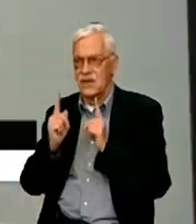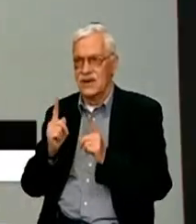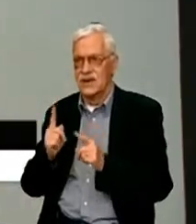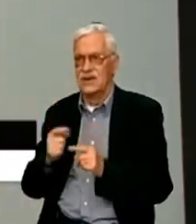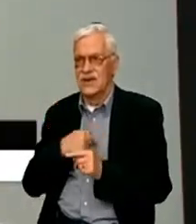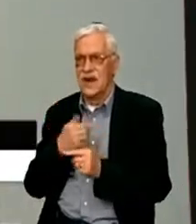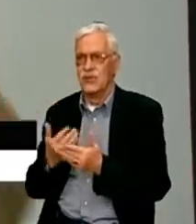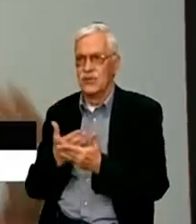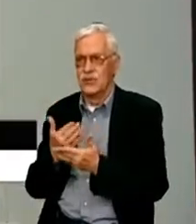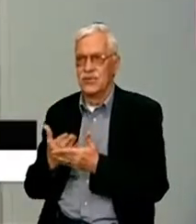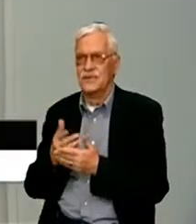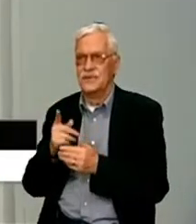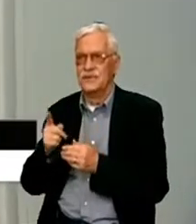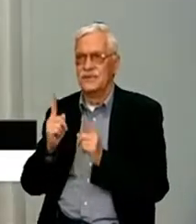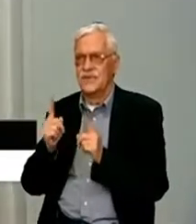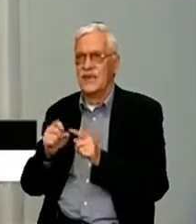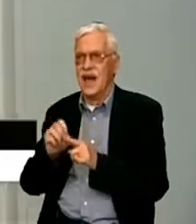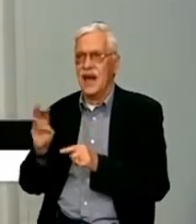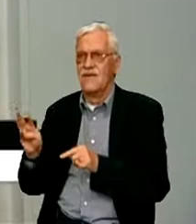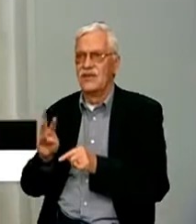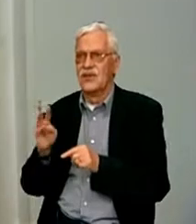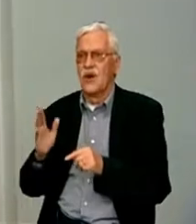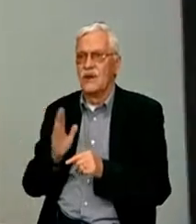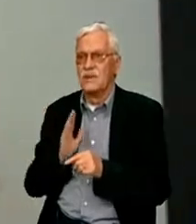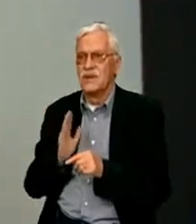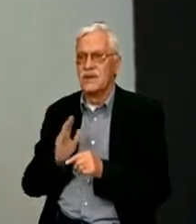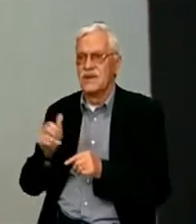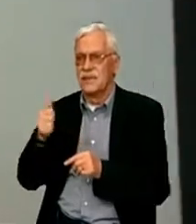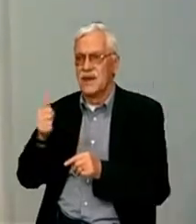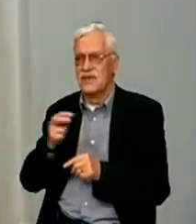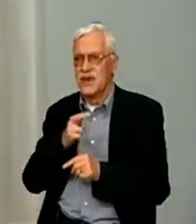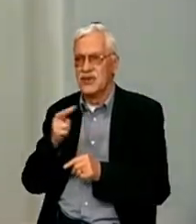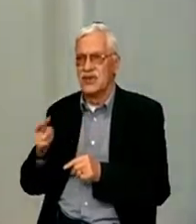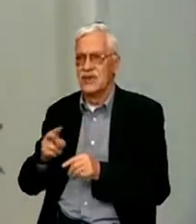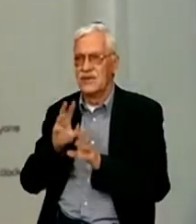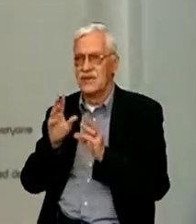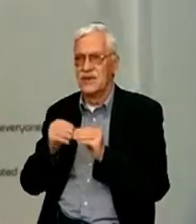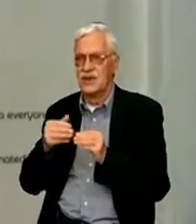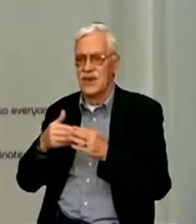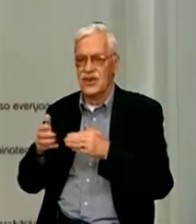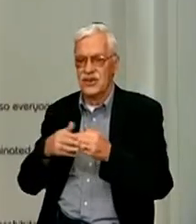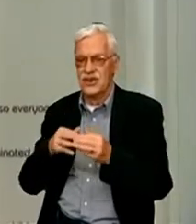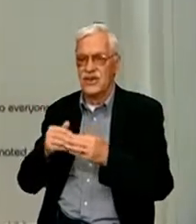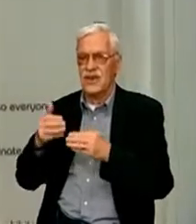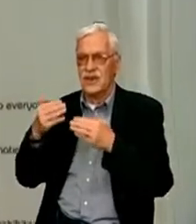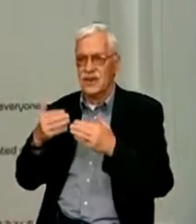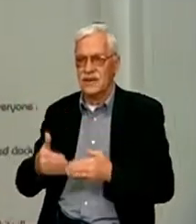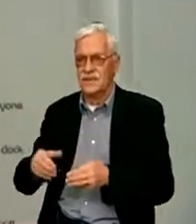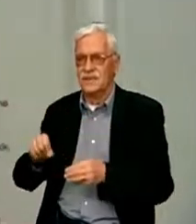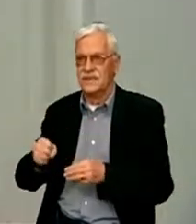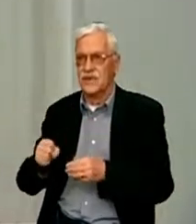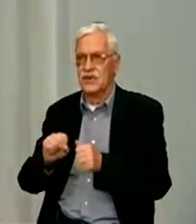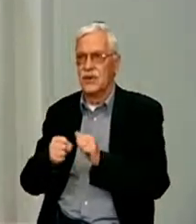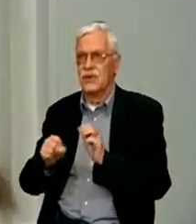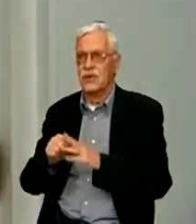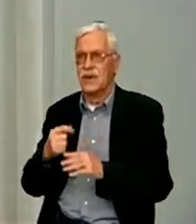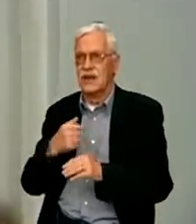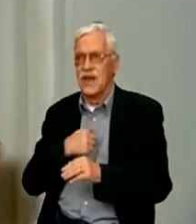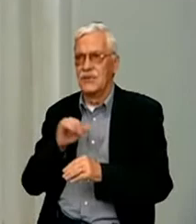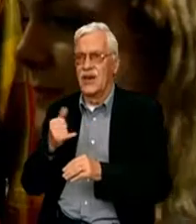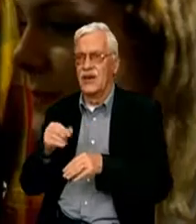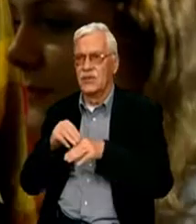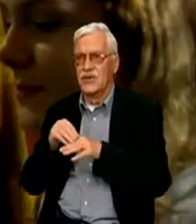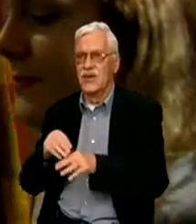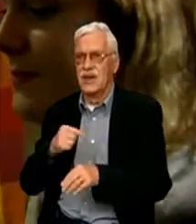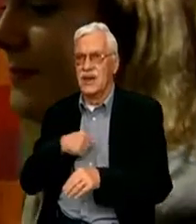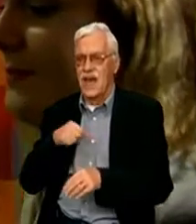przestrzegać, ich przestrzegać dla Waszego bezpieczeństwa. Pierwsza rzecz, wszelkiego rodzaju drzwi, kotary, klamki są dla mnie jako przewodnika, ja wchodzę